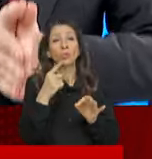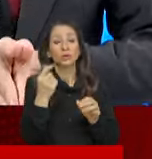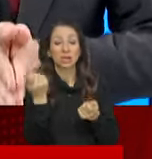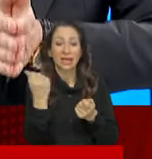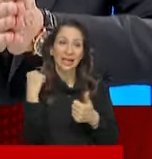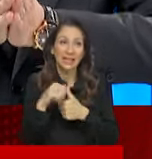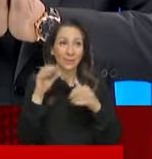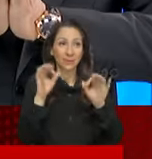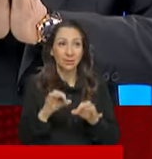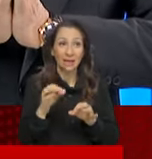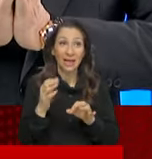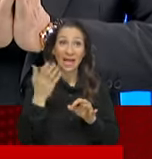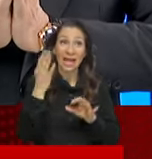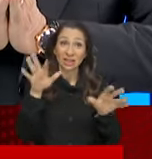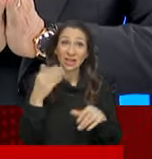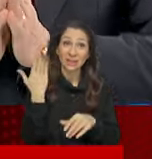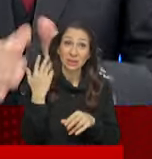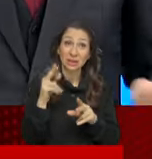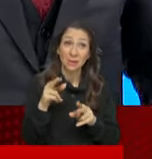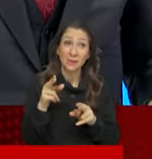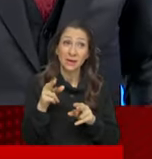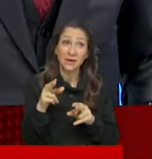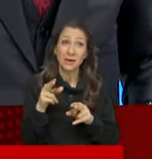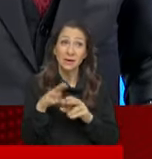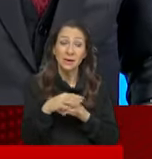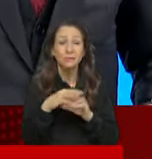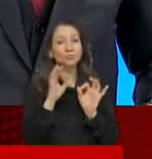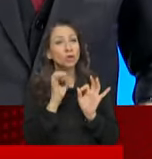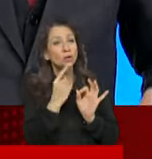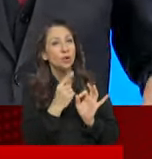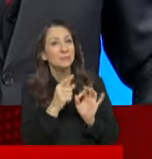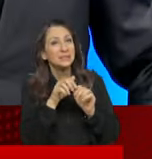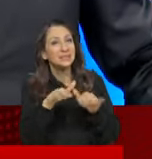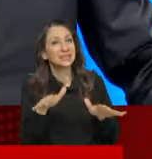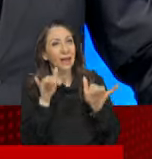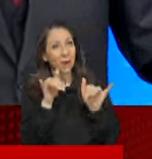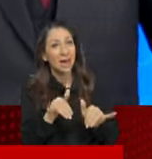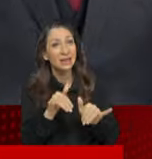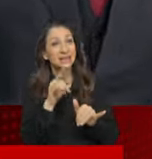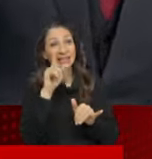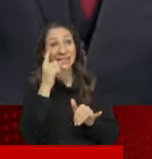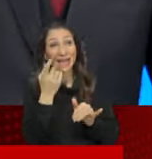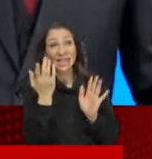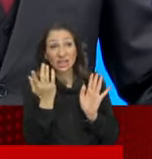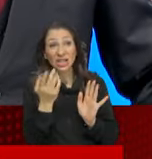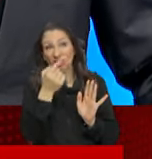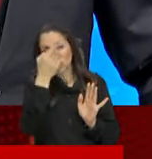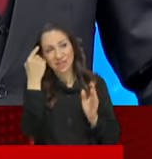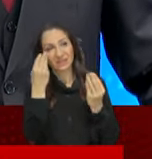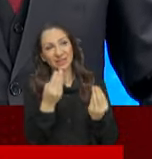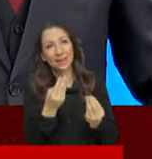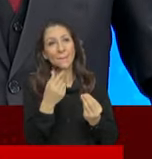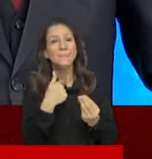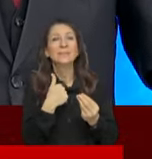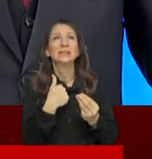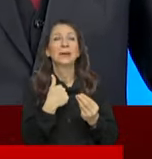tekrar başlatacağım Peki her şey Geçmişteki gibi mi efendim şöyle söyleyeyim Eee sistem aynıdır sadece yeteri kadar şans verirsek bakın